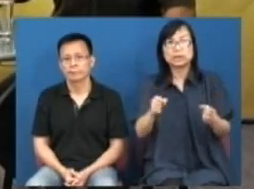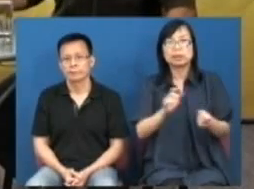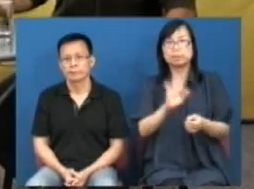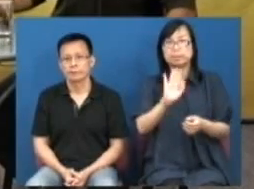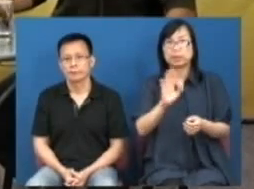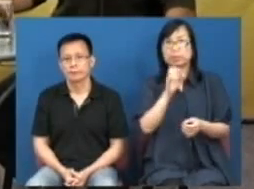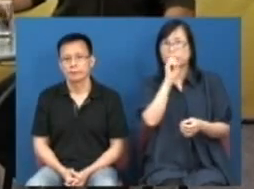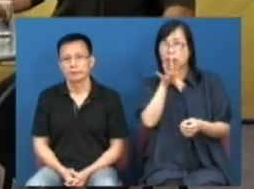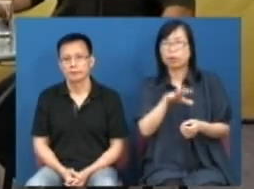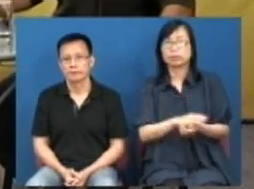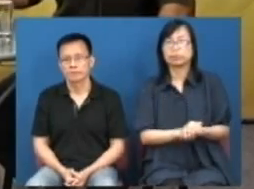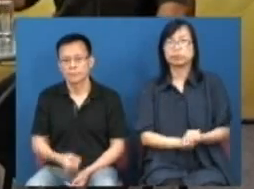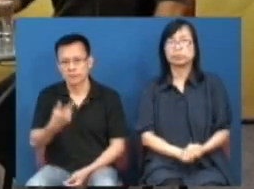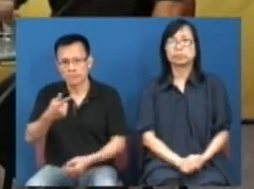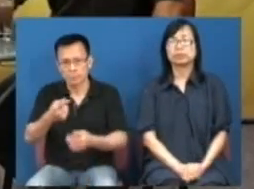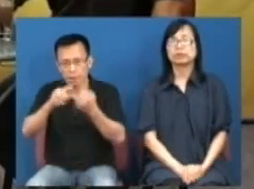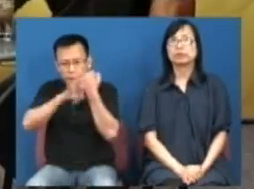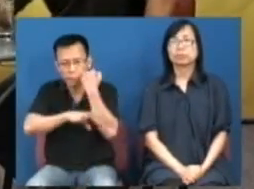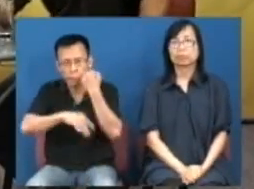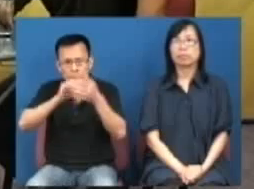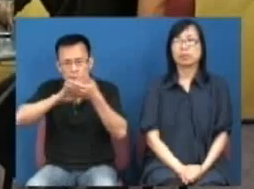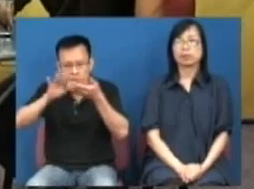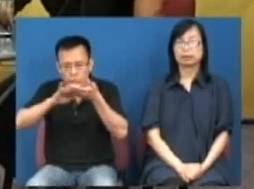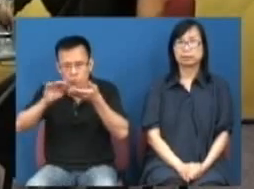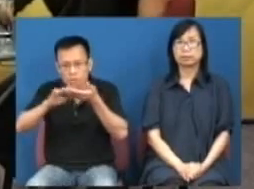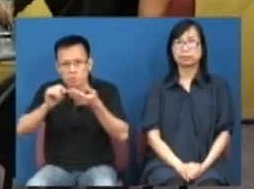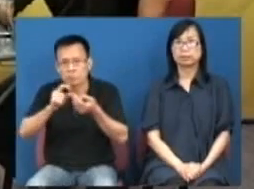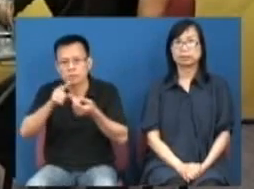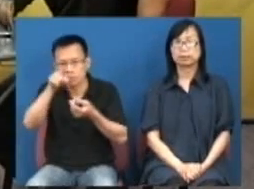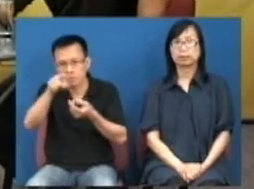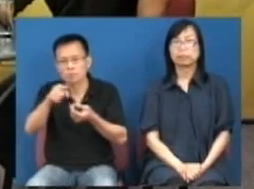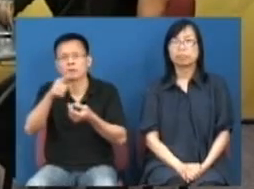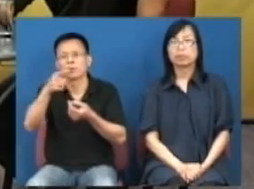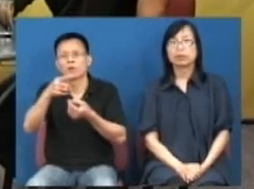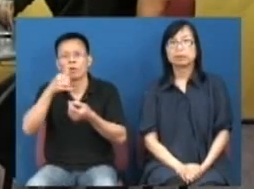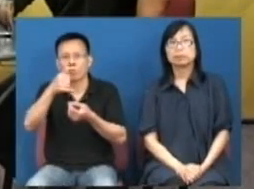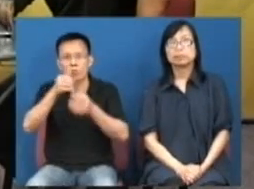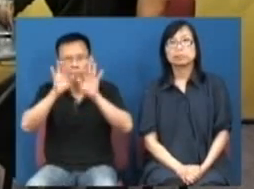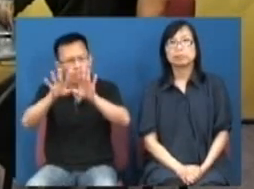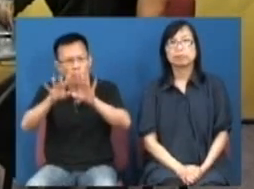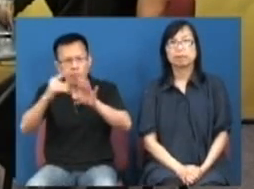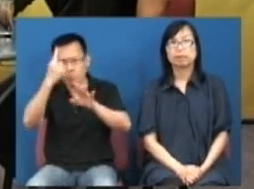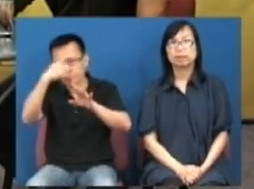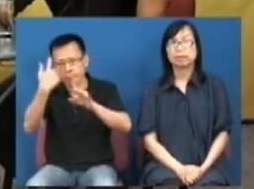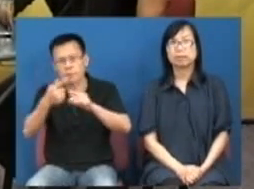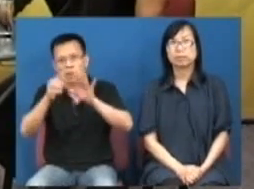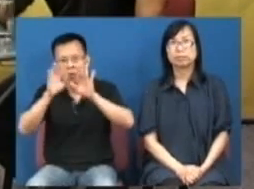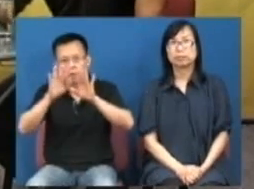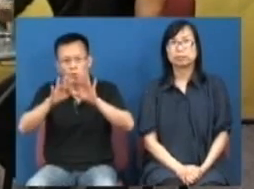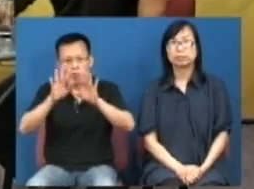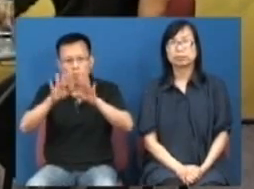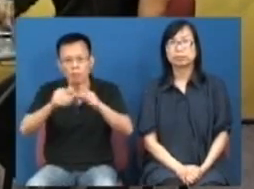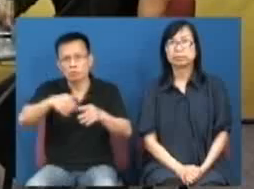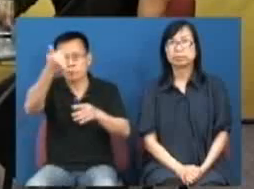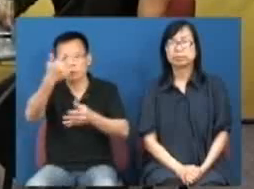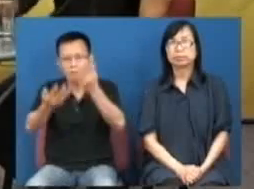唔係咁講喎。 但係條例係咁樣噶嘛，選舉條例有講就話你去幫忙一個人。獲選或不獲選咧， 係